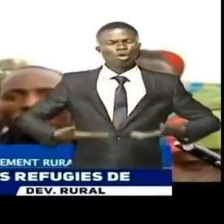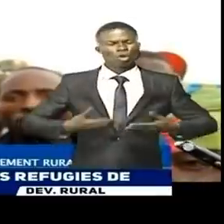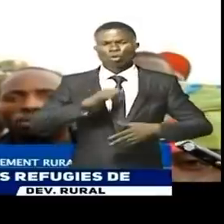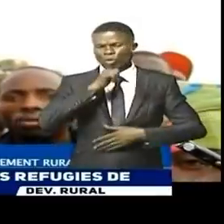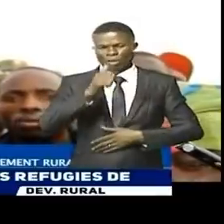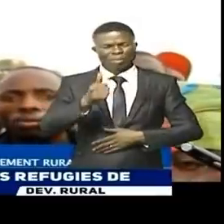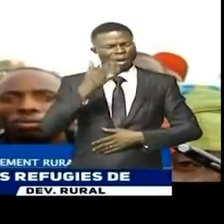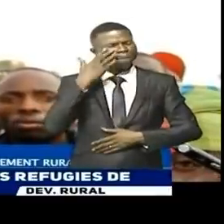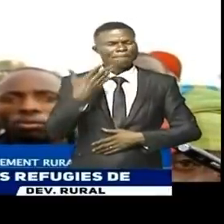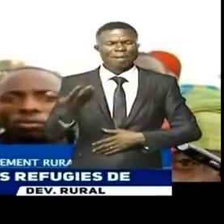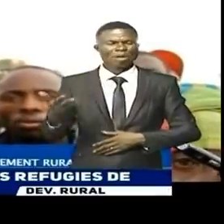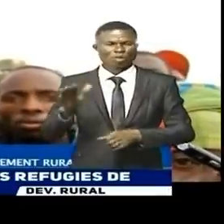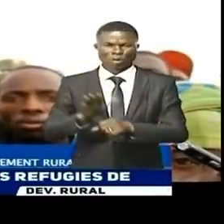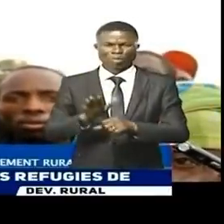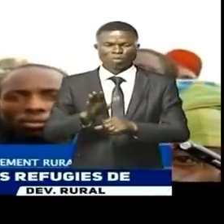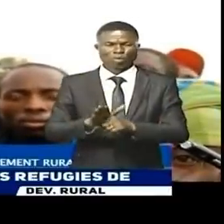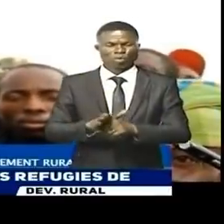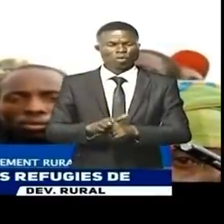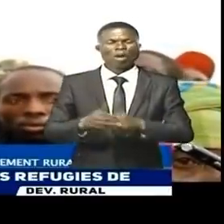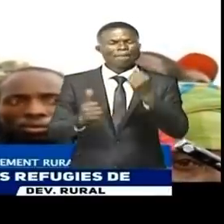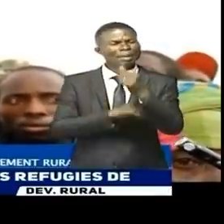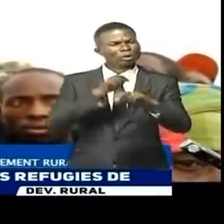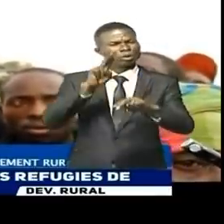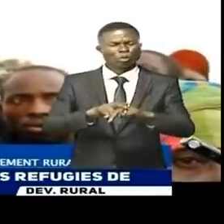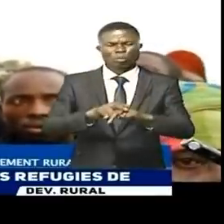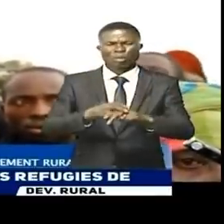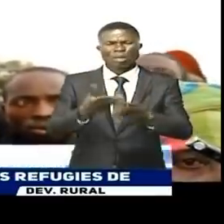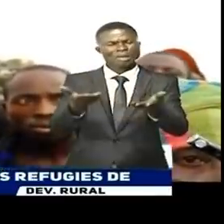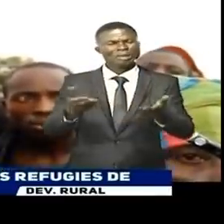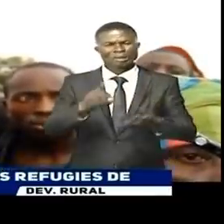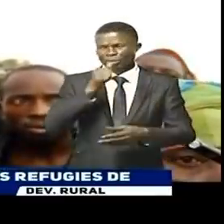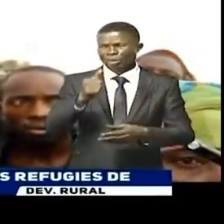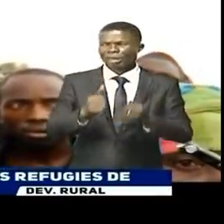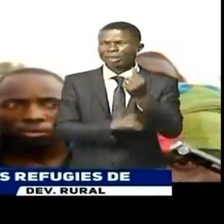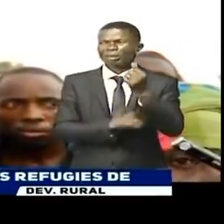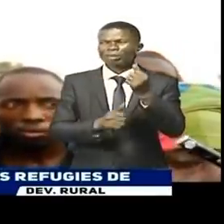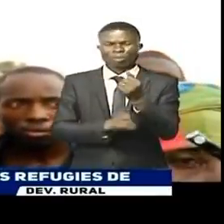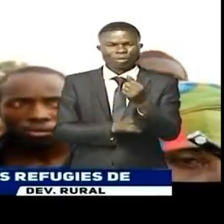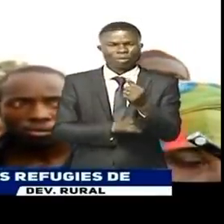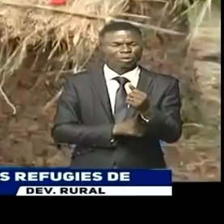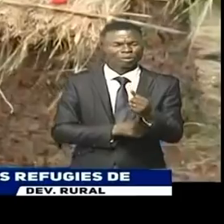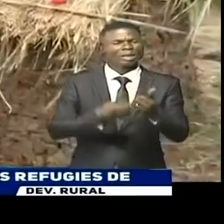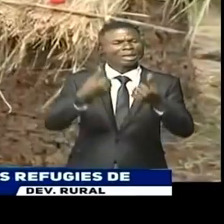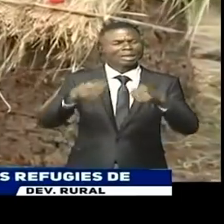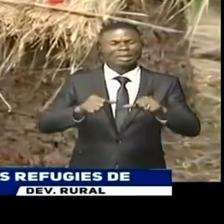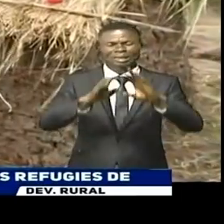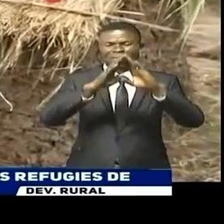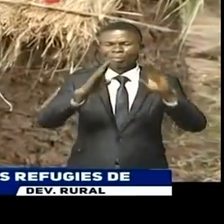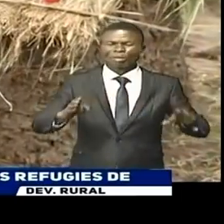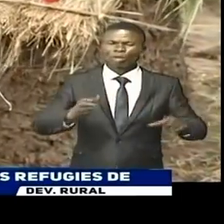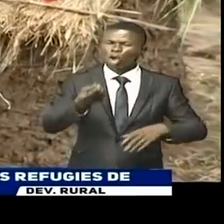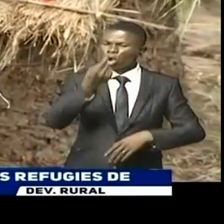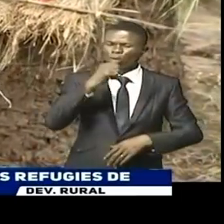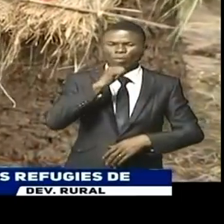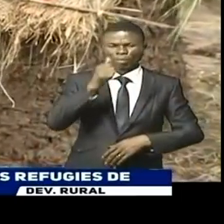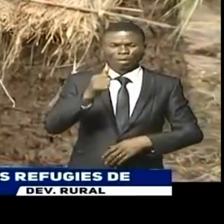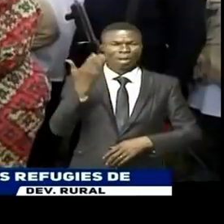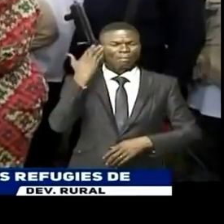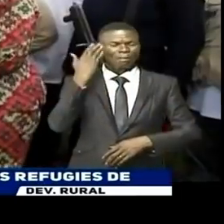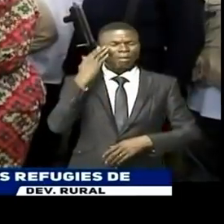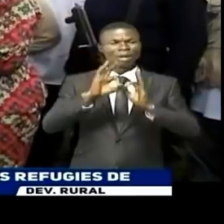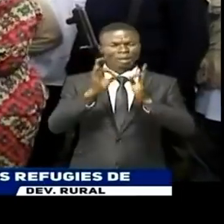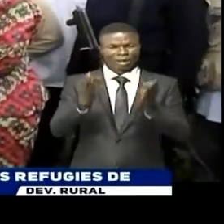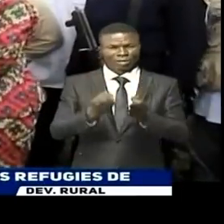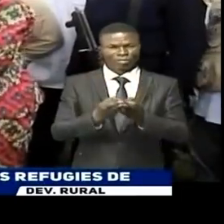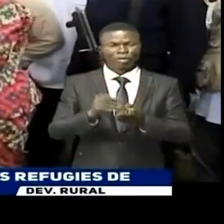les telle situation qui fait des gens qui ce nouveau bébé sans objectif en père de famille françois roubaud